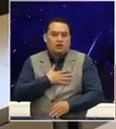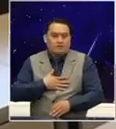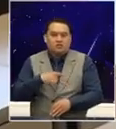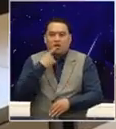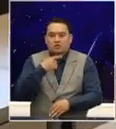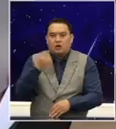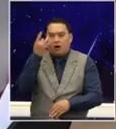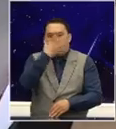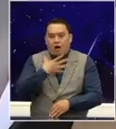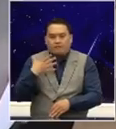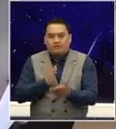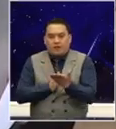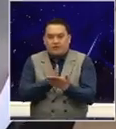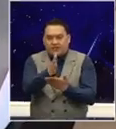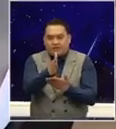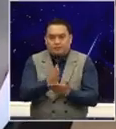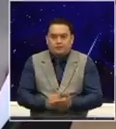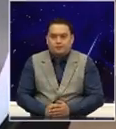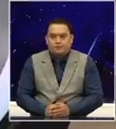вызывает африканское направление.